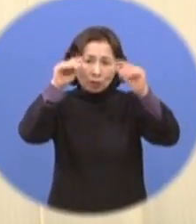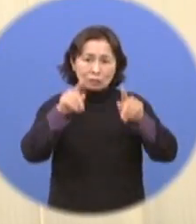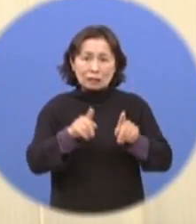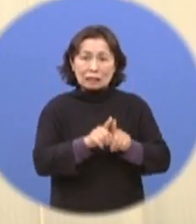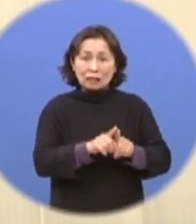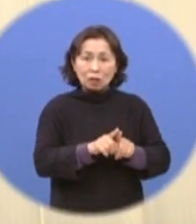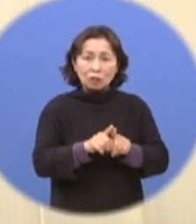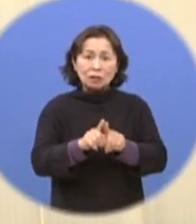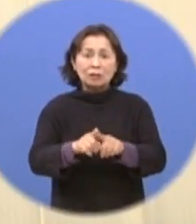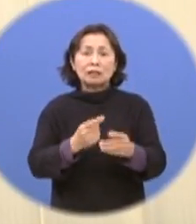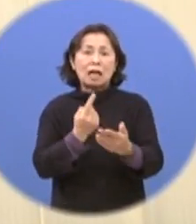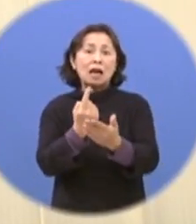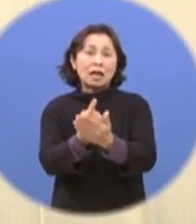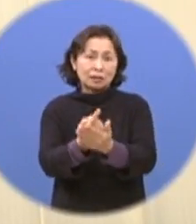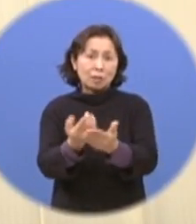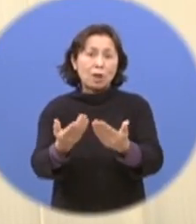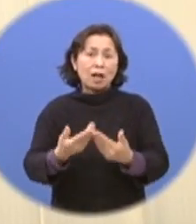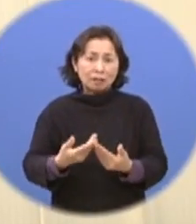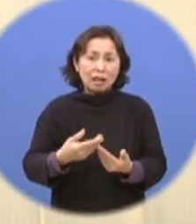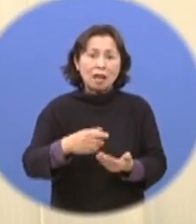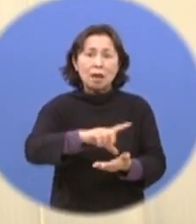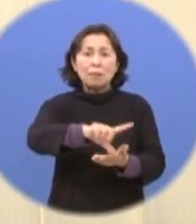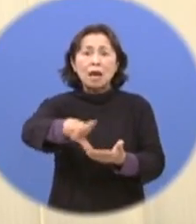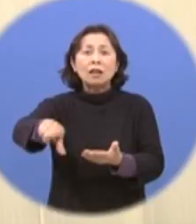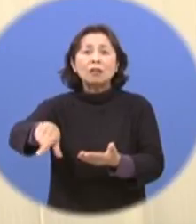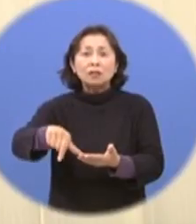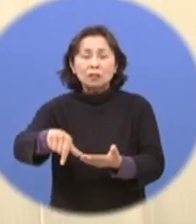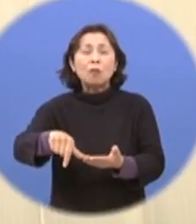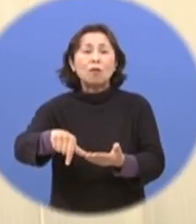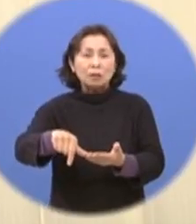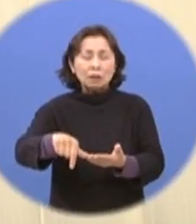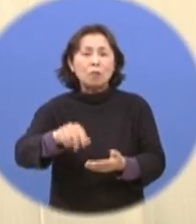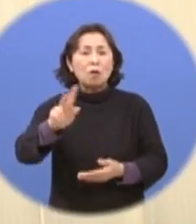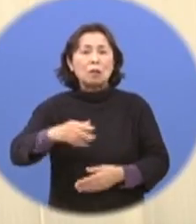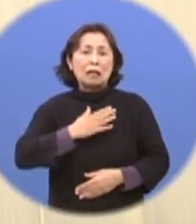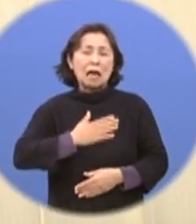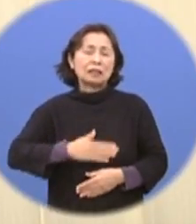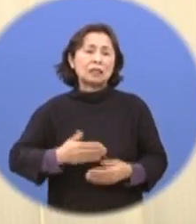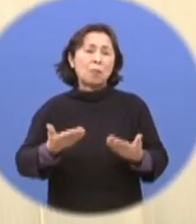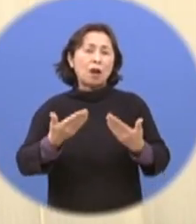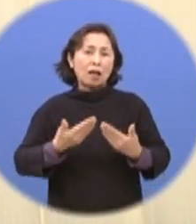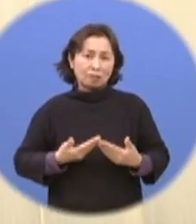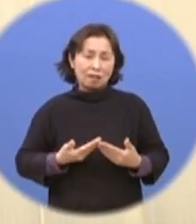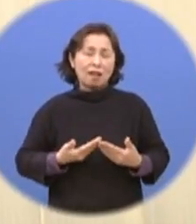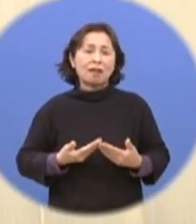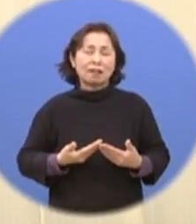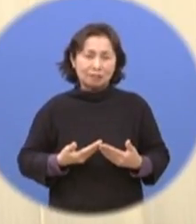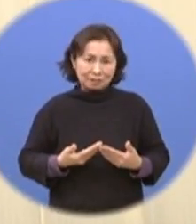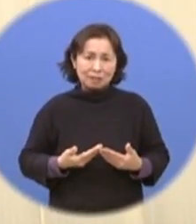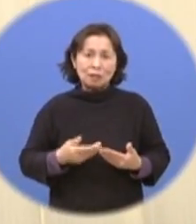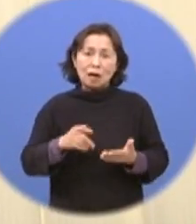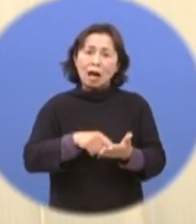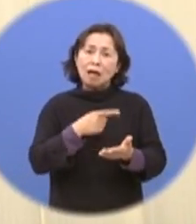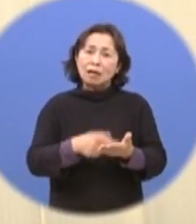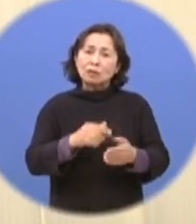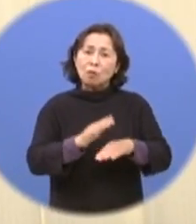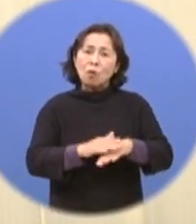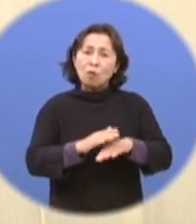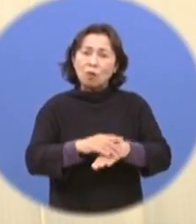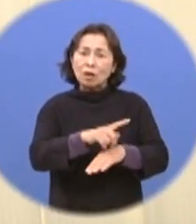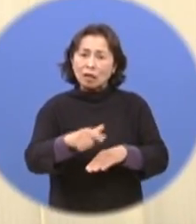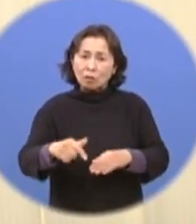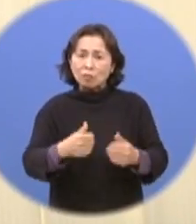いただいて地域の方々にベッドの同伴ということを理解していただいた上でその解決策など